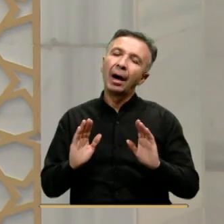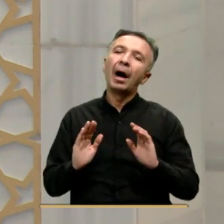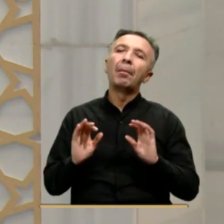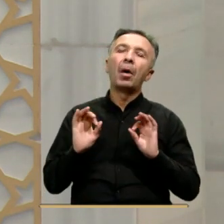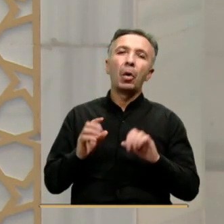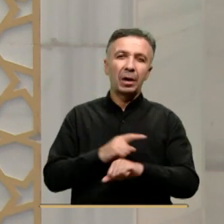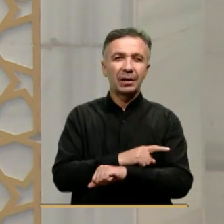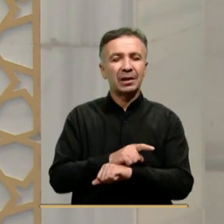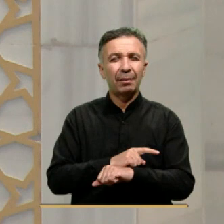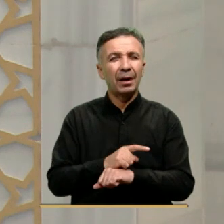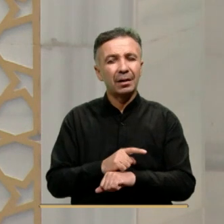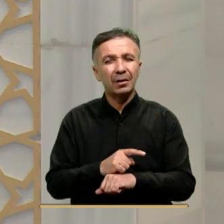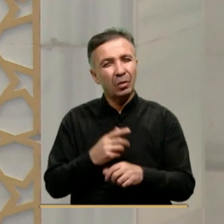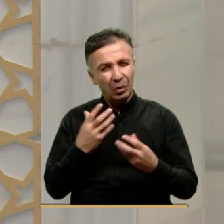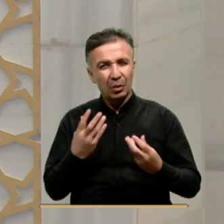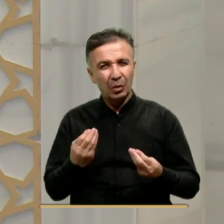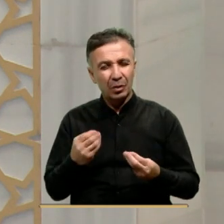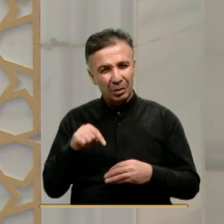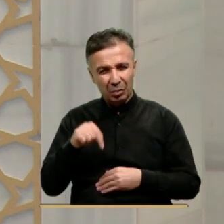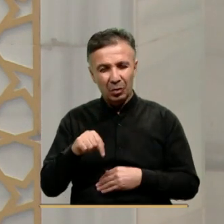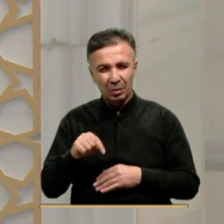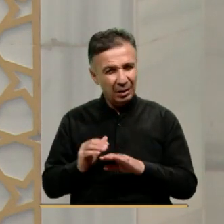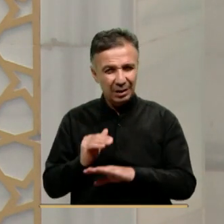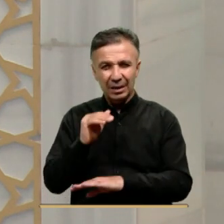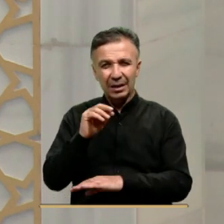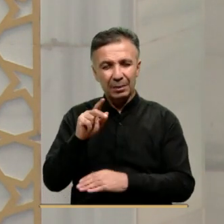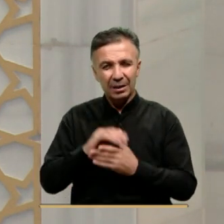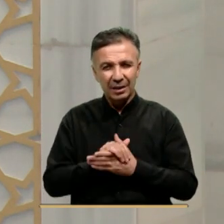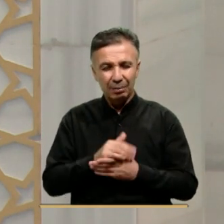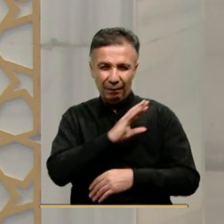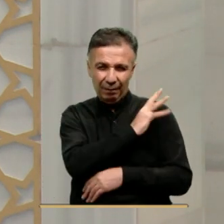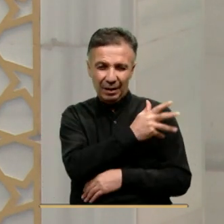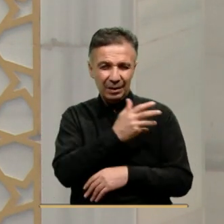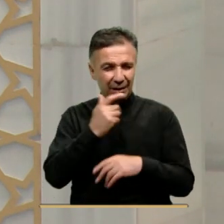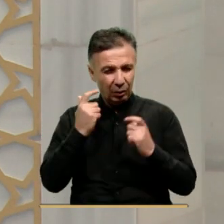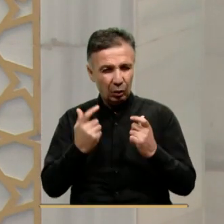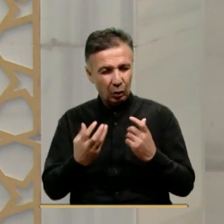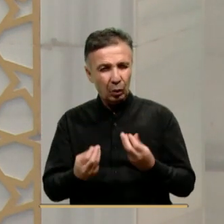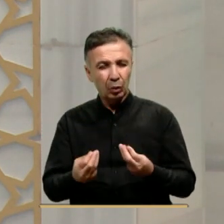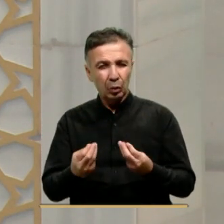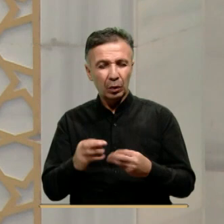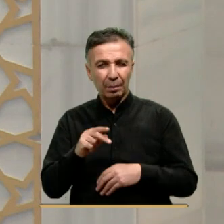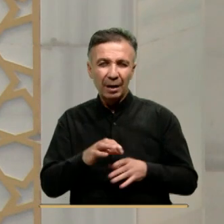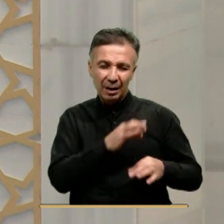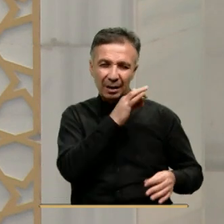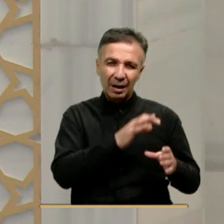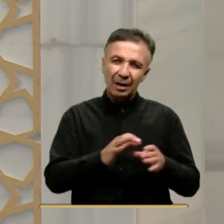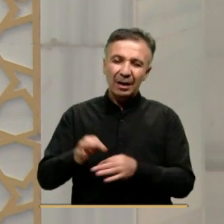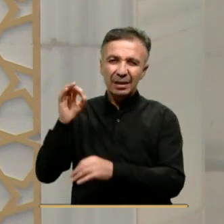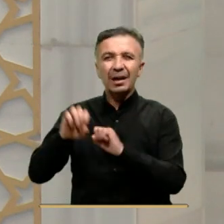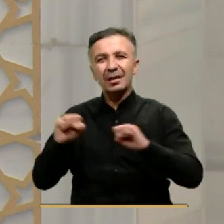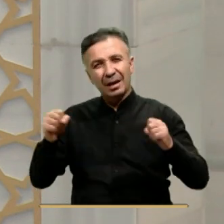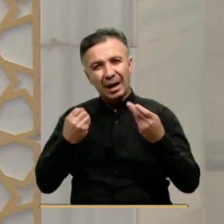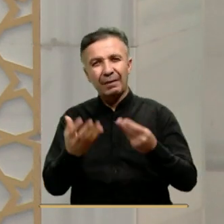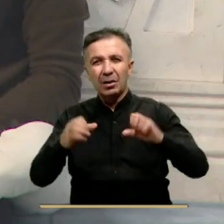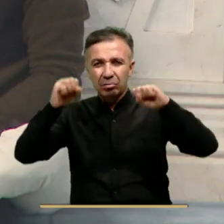öyle zaman geliyor ki günümüzde yaşadığımız gibi İnsan insanın kurdu olabiliyor O yüzden